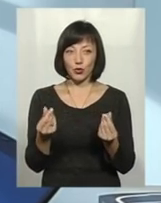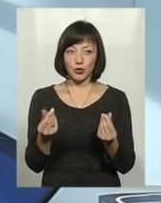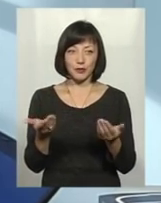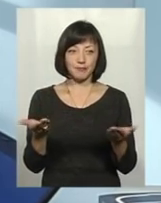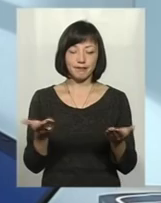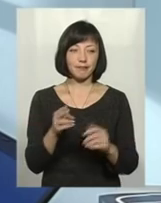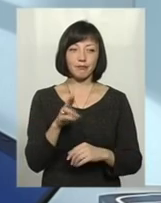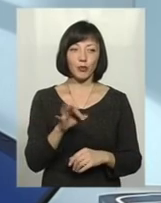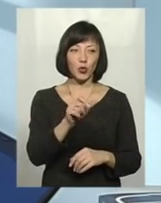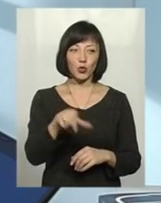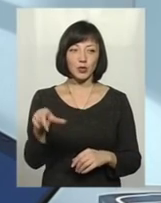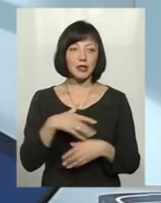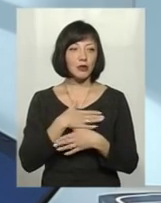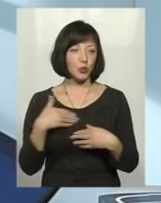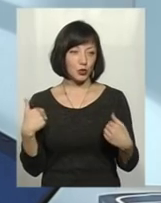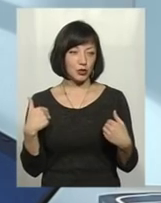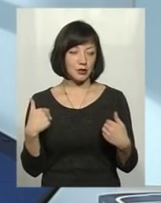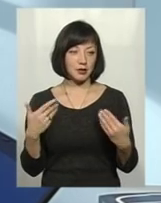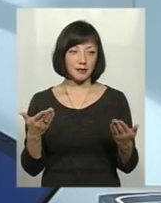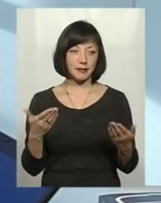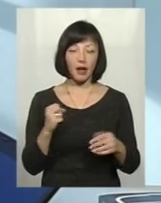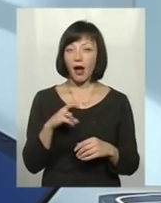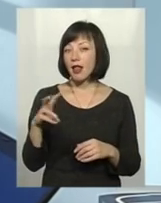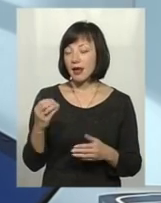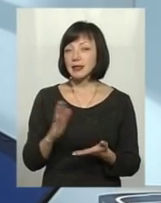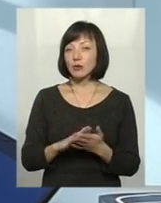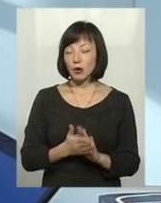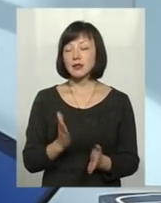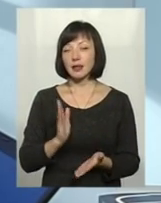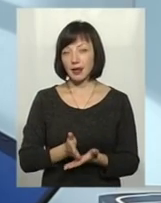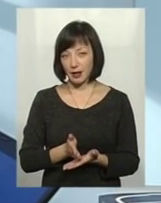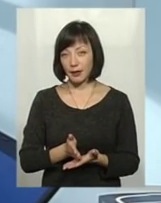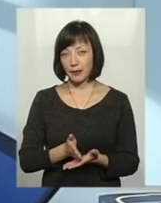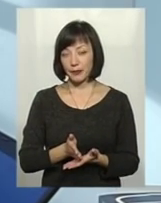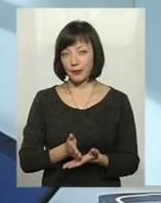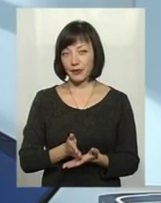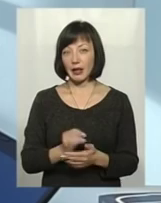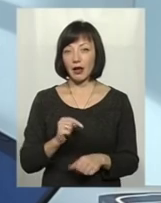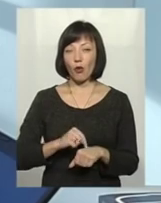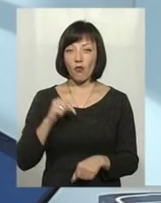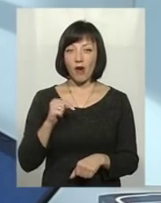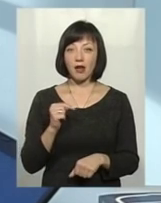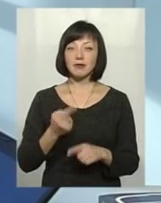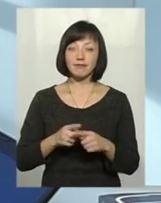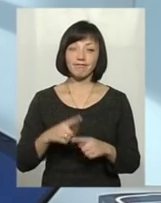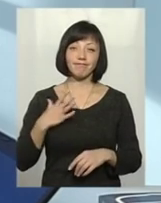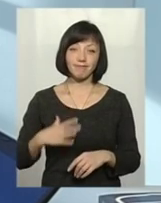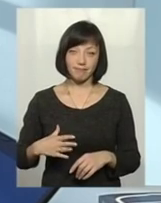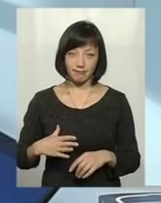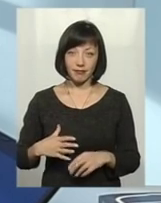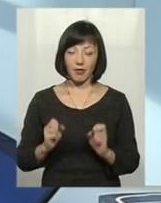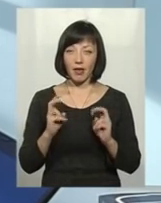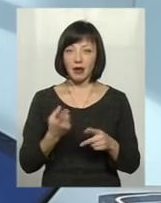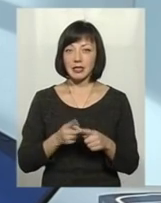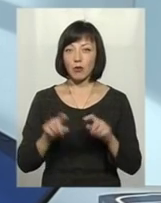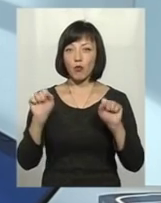по-людськи навіть якось не хочеться. Але ситуація є і реагувати на неї ми змушені, наскільки ми